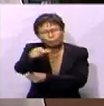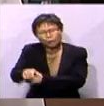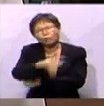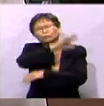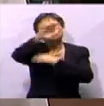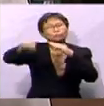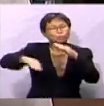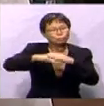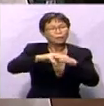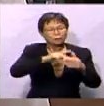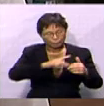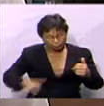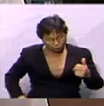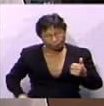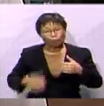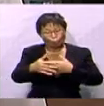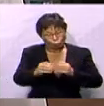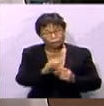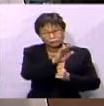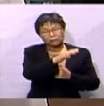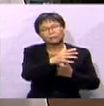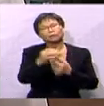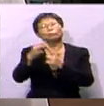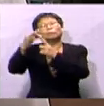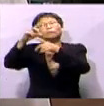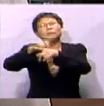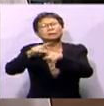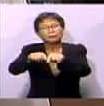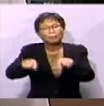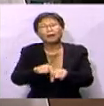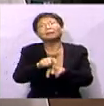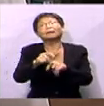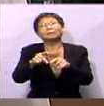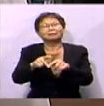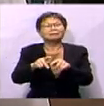bukan saja di kementerian, tapi terutama sekali di kawasan dia.